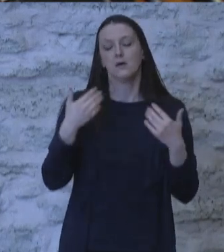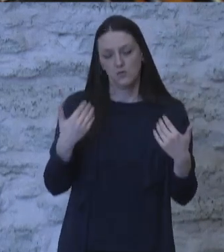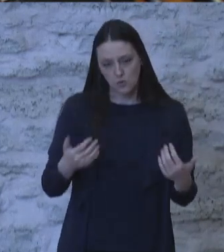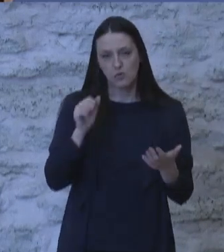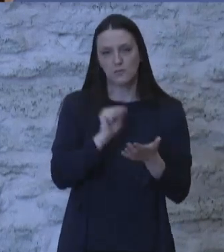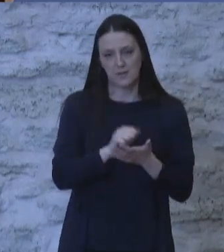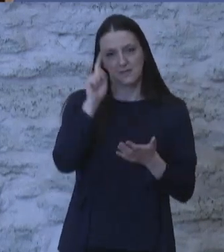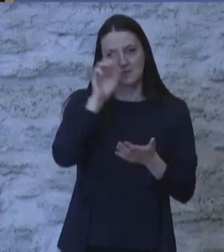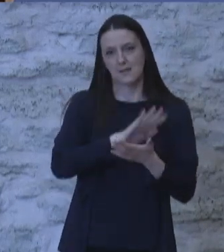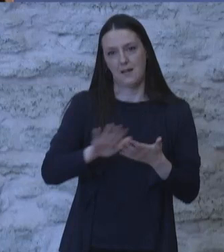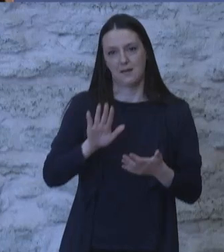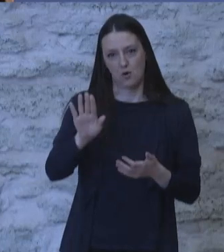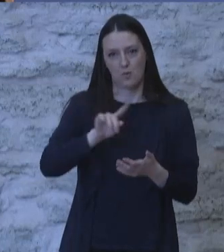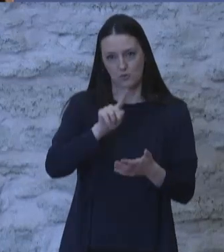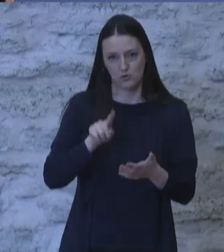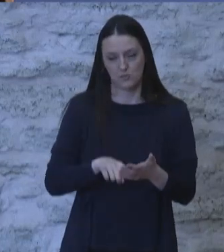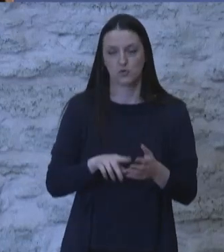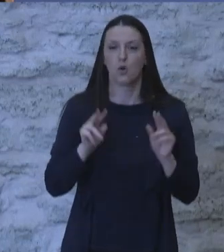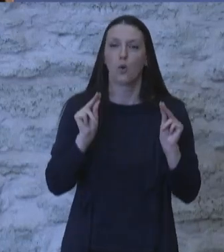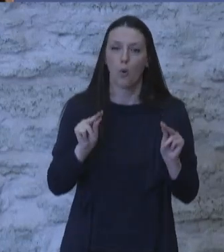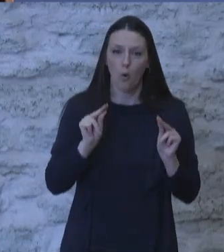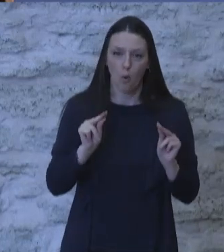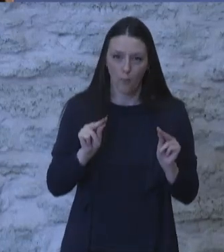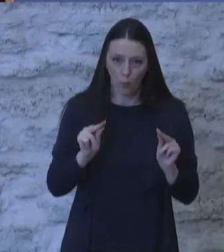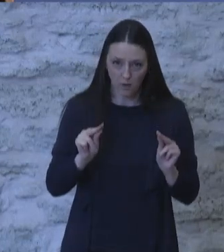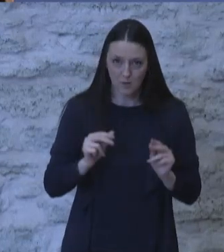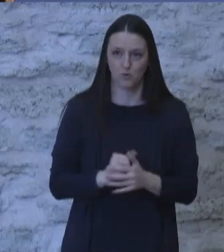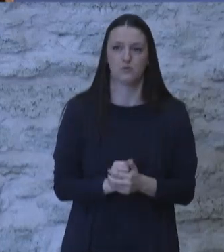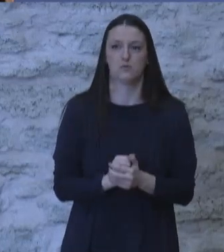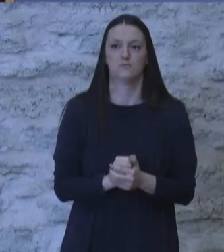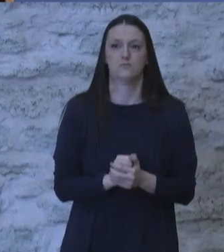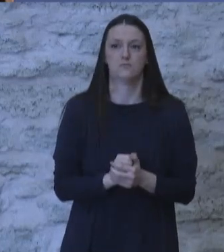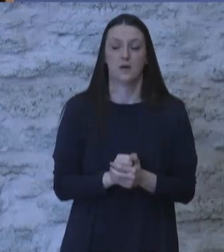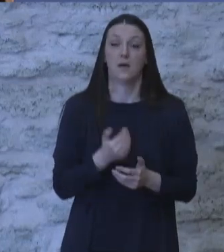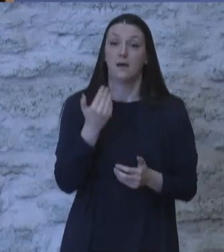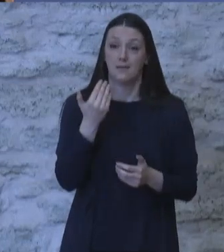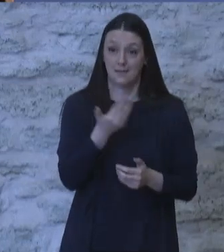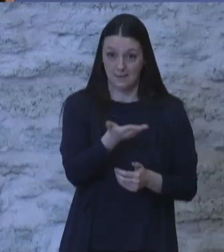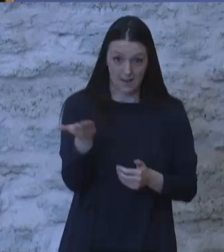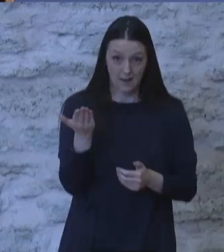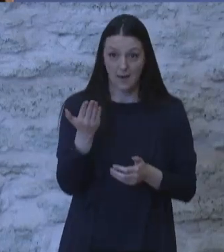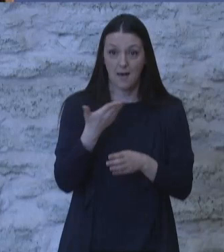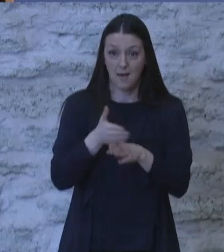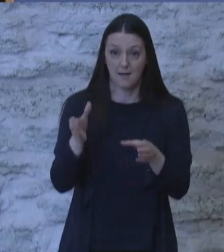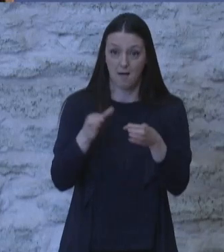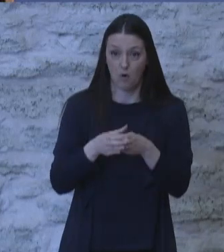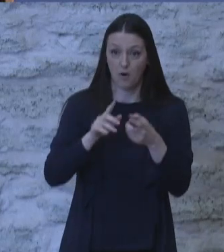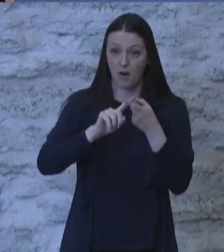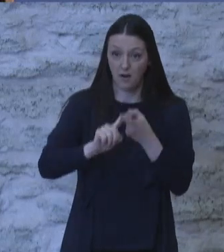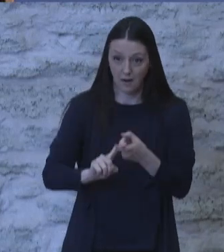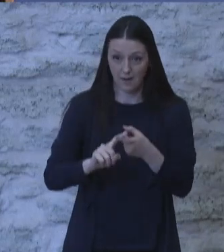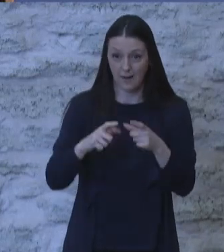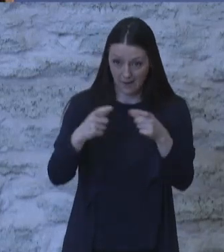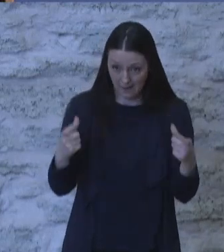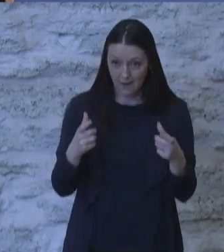selgemaks. Loomulikult on üks teie ärakonna liige olnud seotud Võrkpalli föderatsiooniga ja